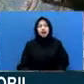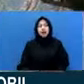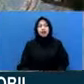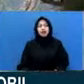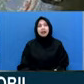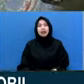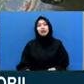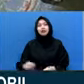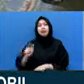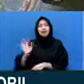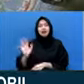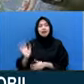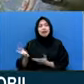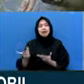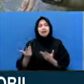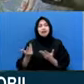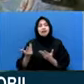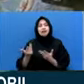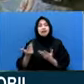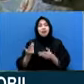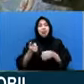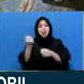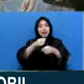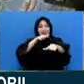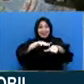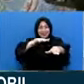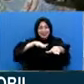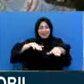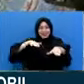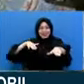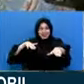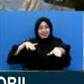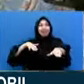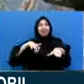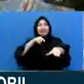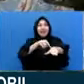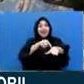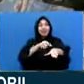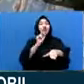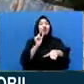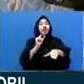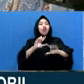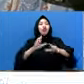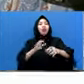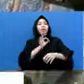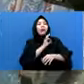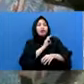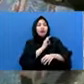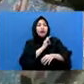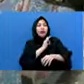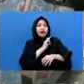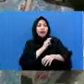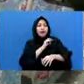tidak ada rangkaian sebagian besar adalah yang sudah ada di